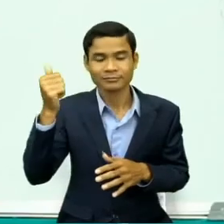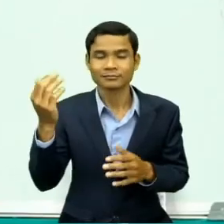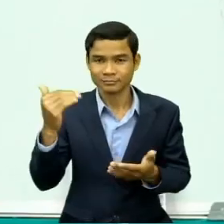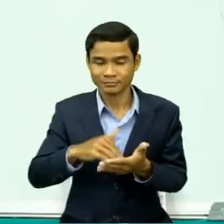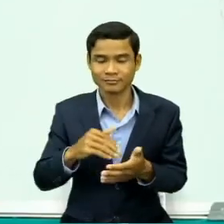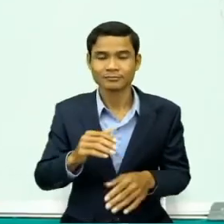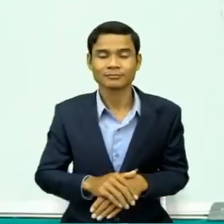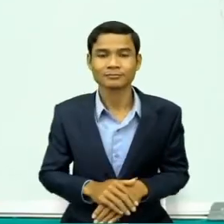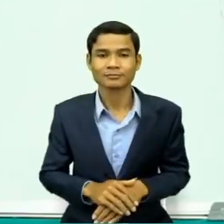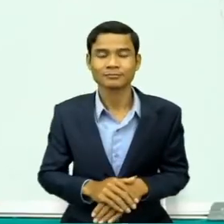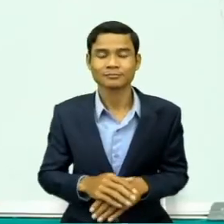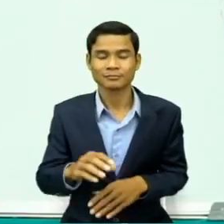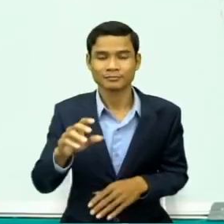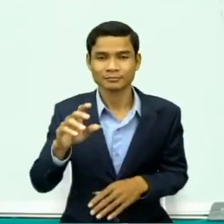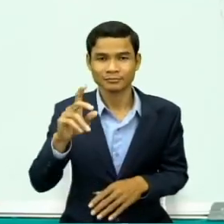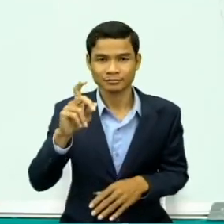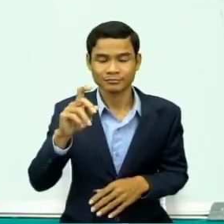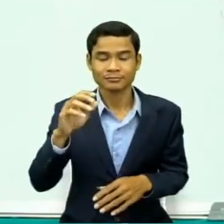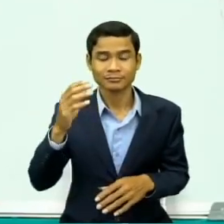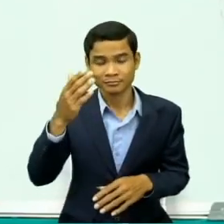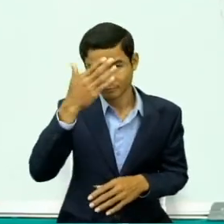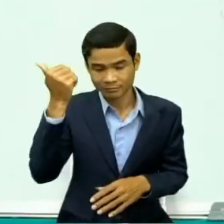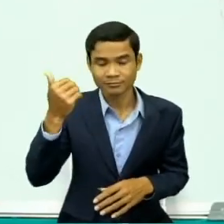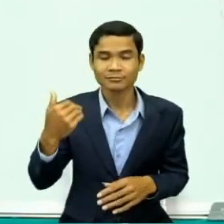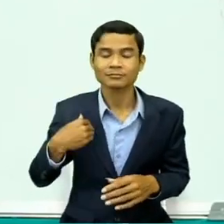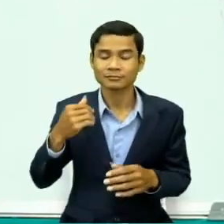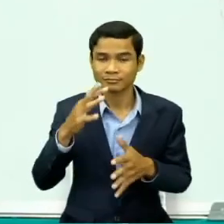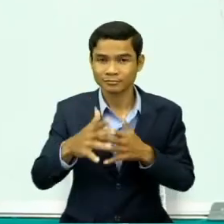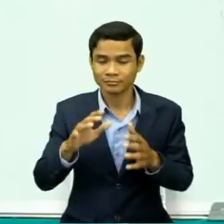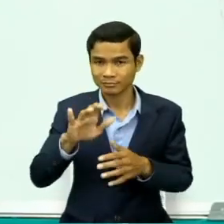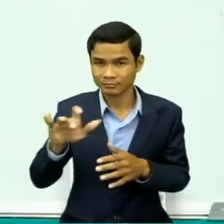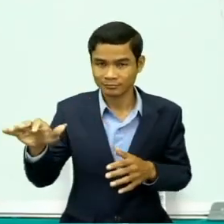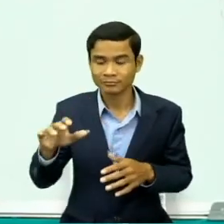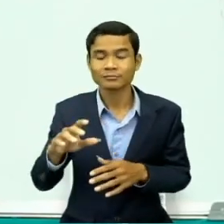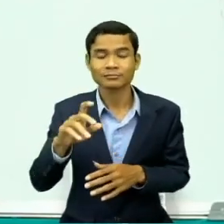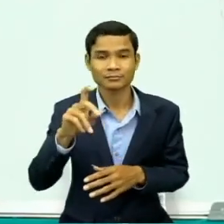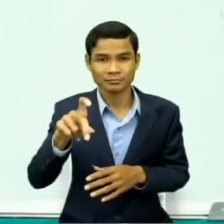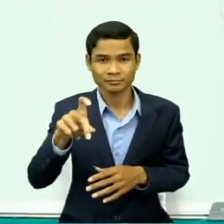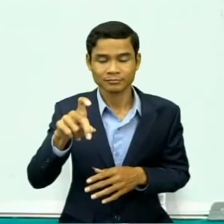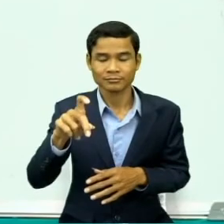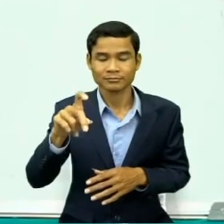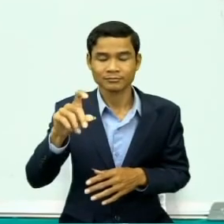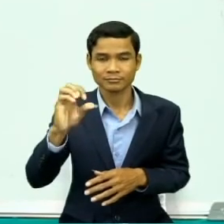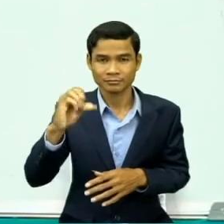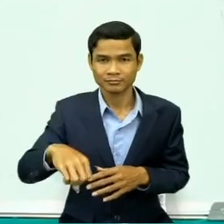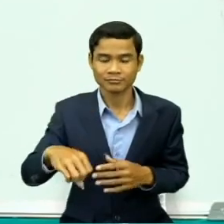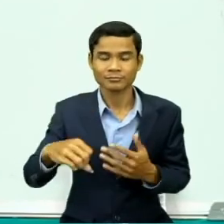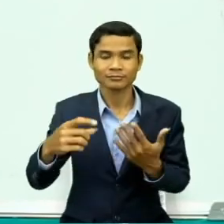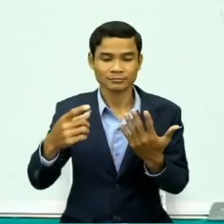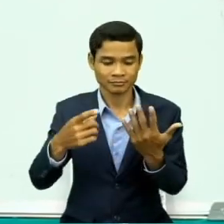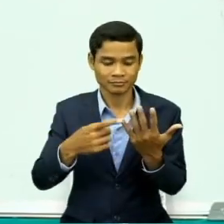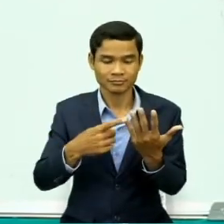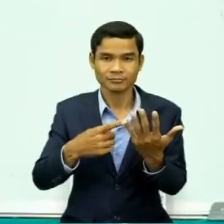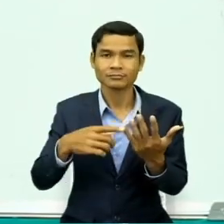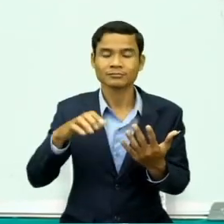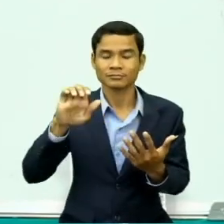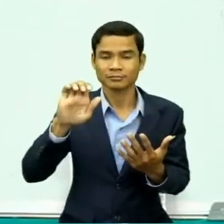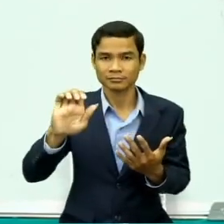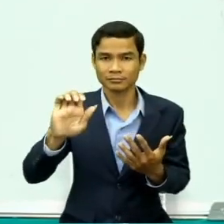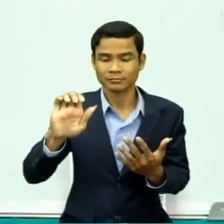đồng tiết plek plek cứ miên à sò phở chân lò sạ